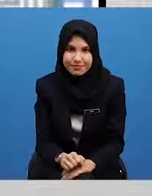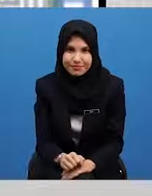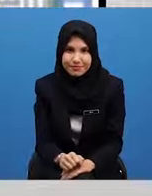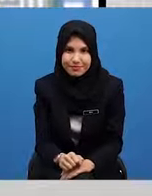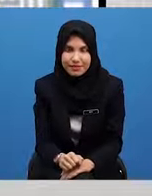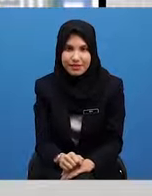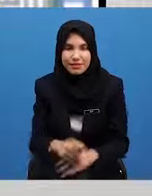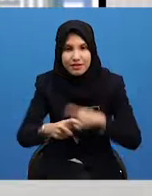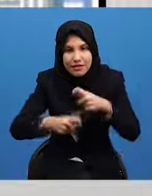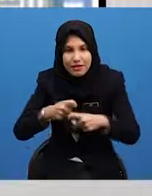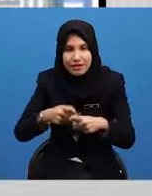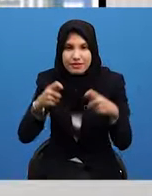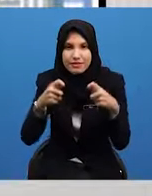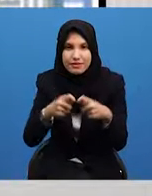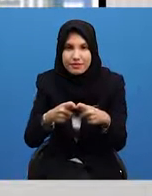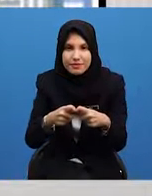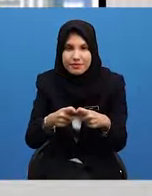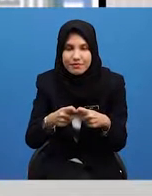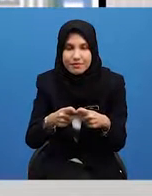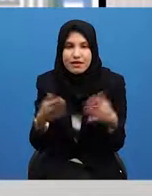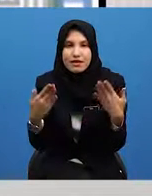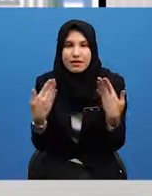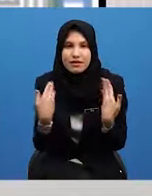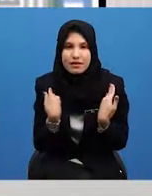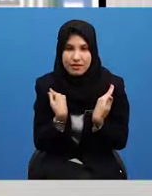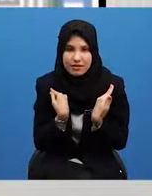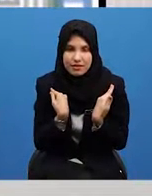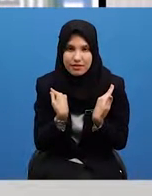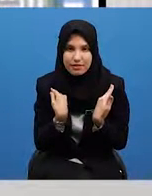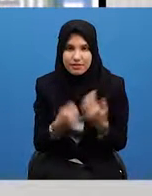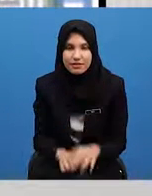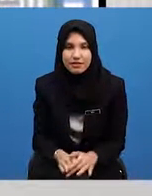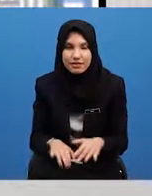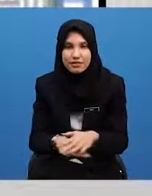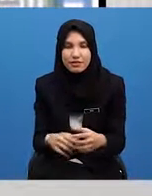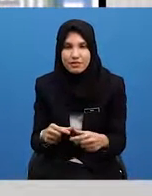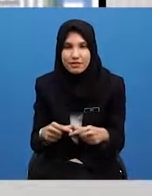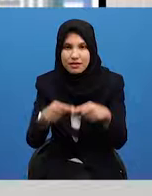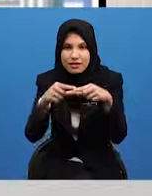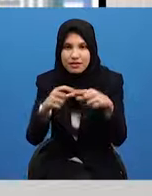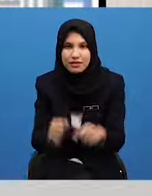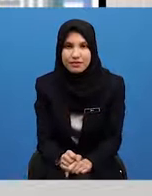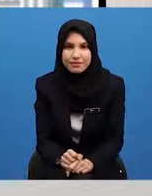takal tetap. Okey, takal tetap mengandungi tapak, tiang,